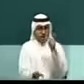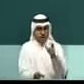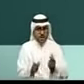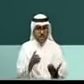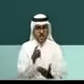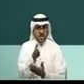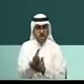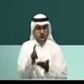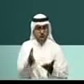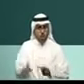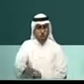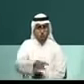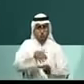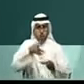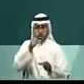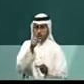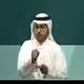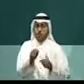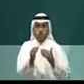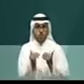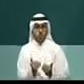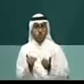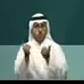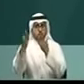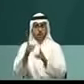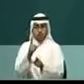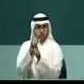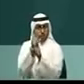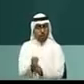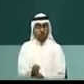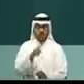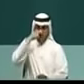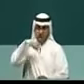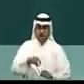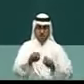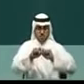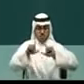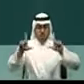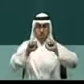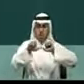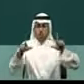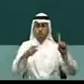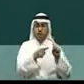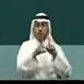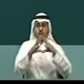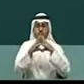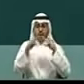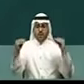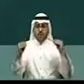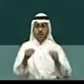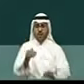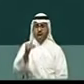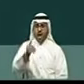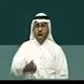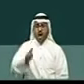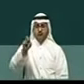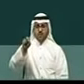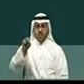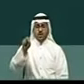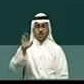والخارج، وحرصها بشكل خاص على تبيان الحقيقة كاملة في موضوع اختفاء المواطن